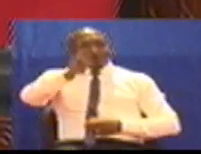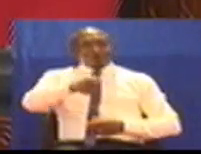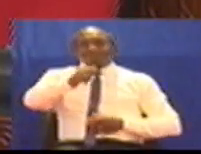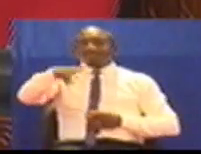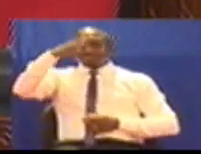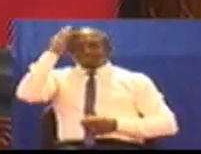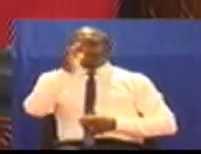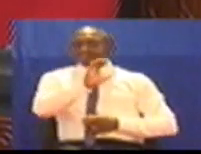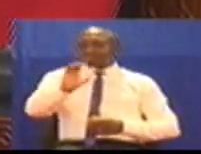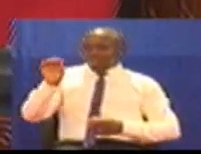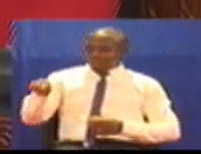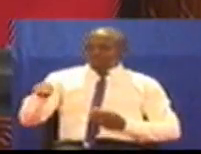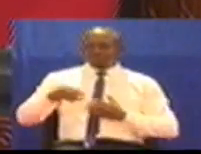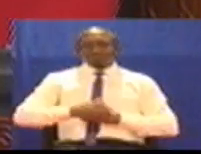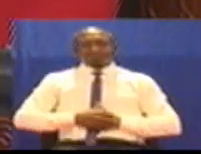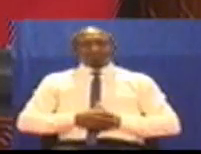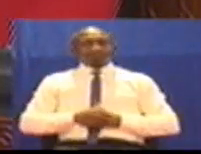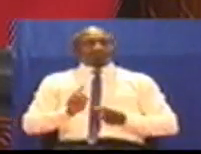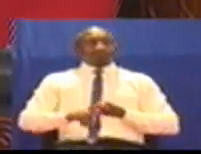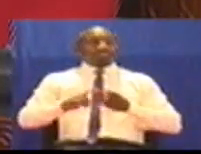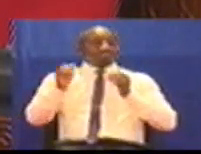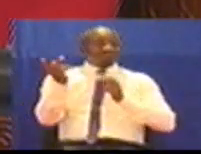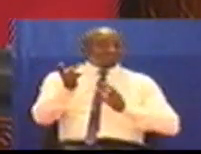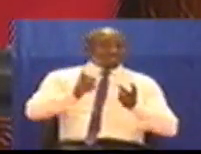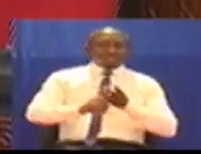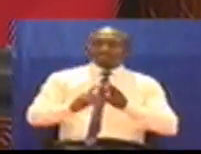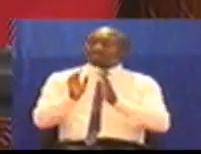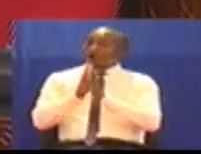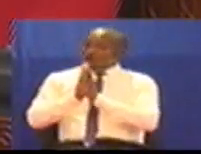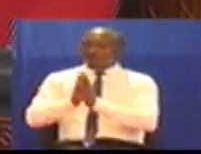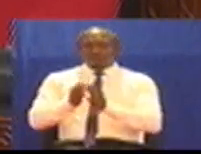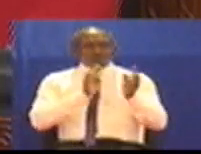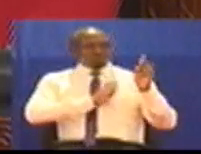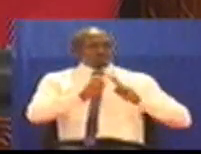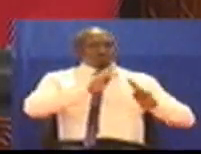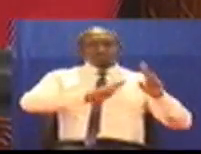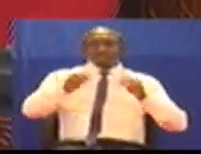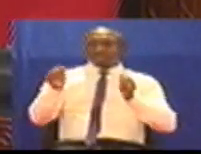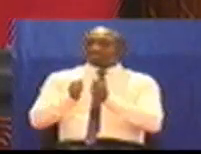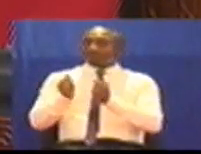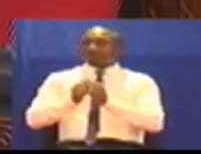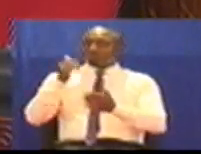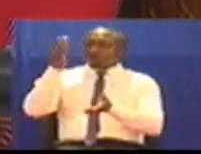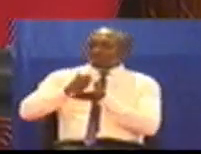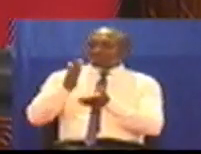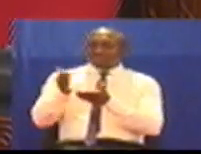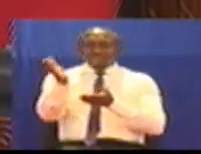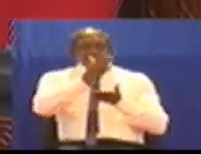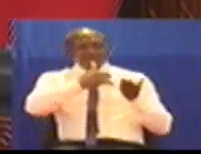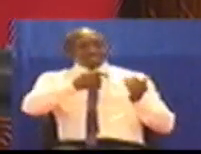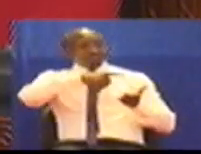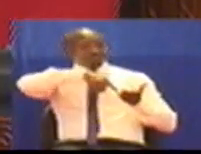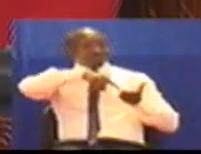Chama cha Mapinduzi. Jambo jingine pia naomba nizungumzie kwenye swala la ukamilishaji wa baadhi ya